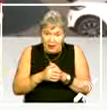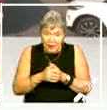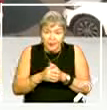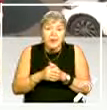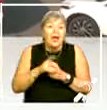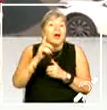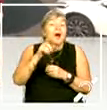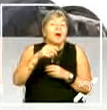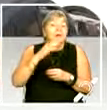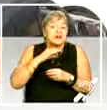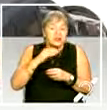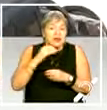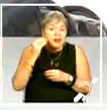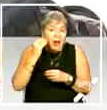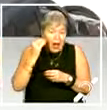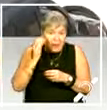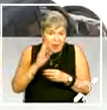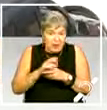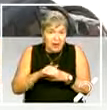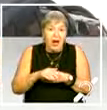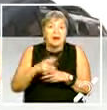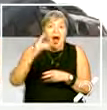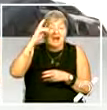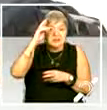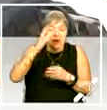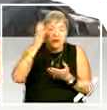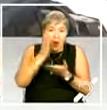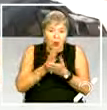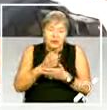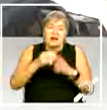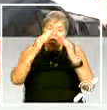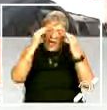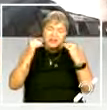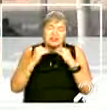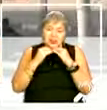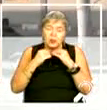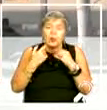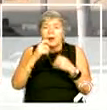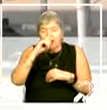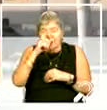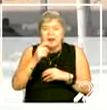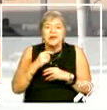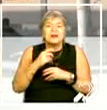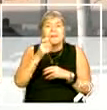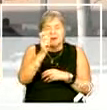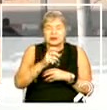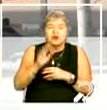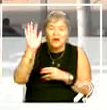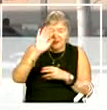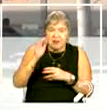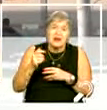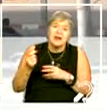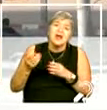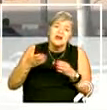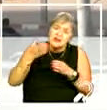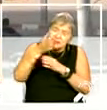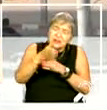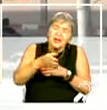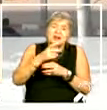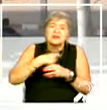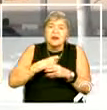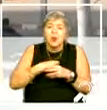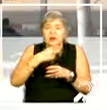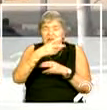Minnesota, președintele american Joe Biden a salutat decizia de a li se permite cetățenilor străini, între care și americani, să plece